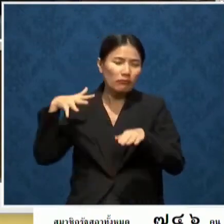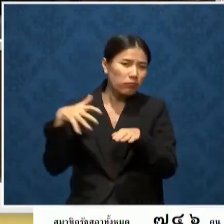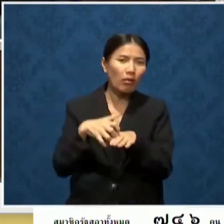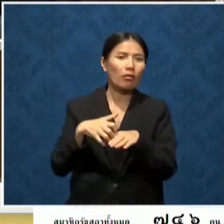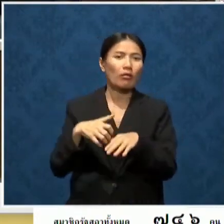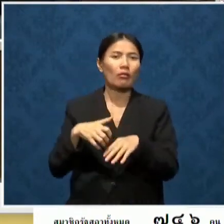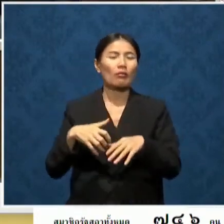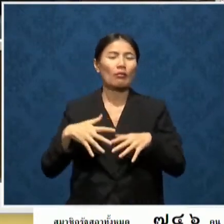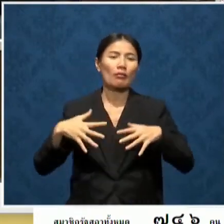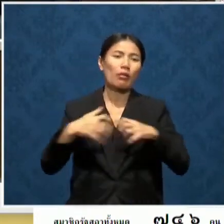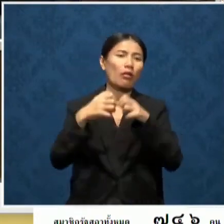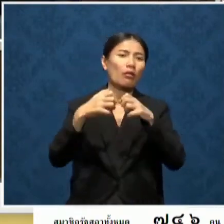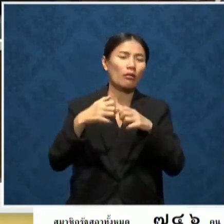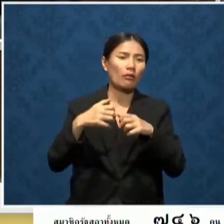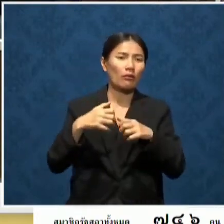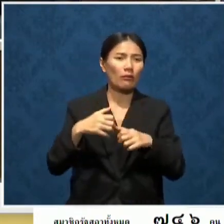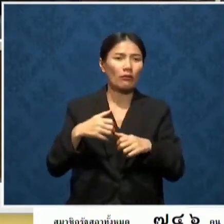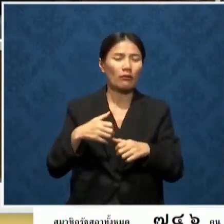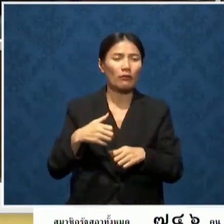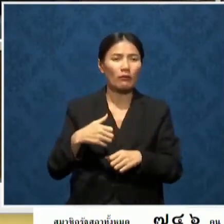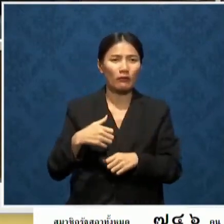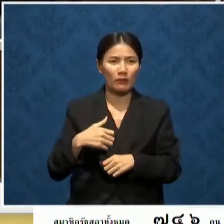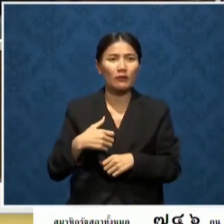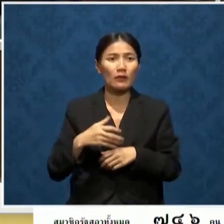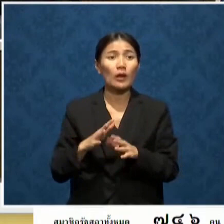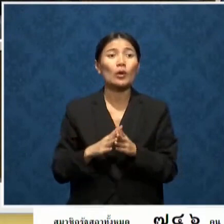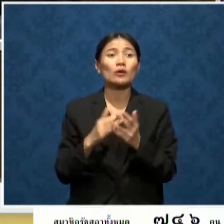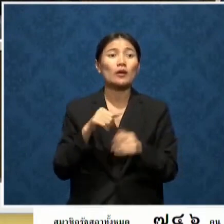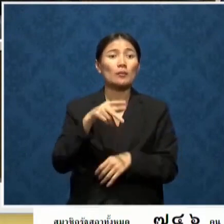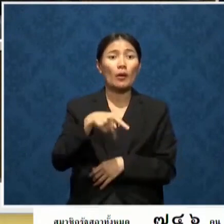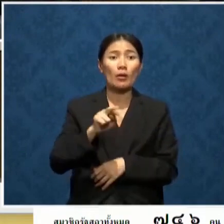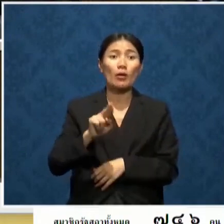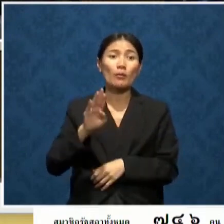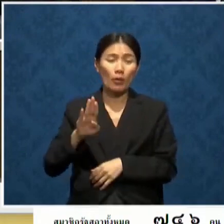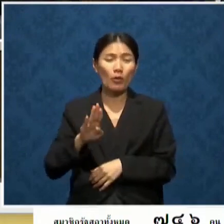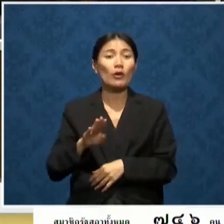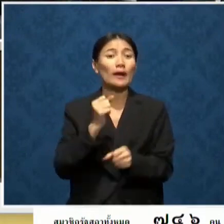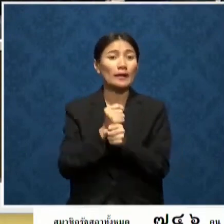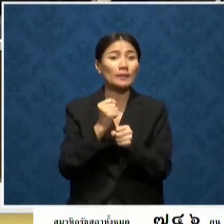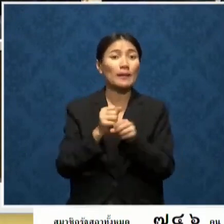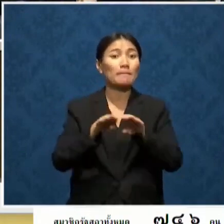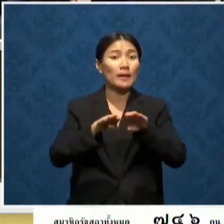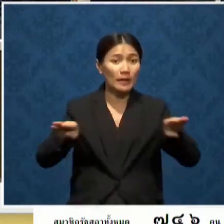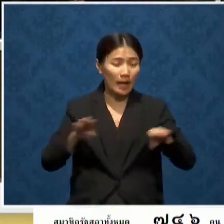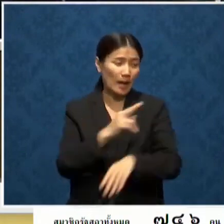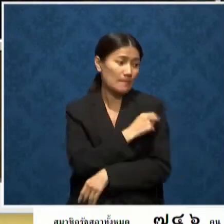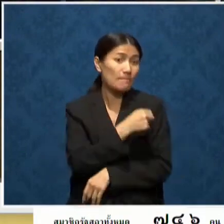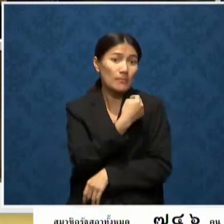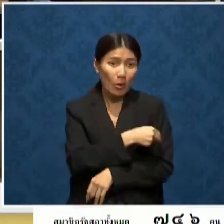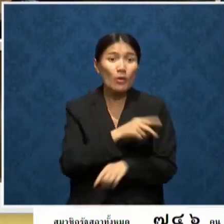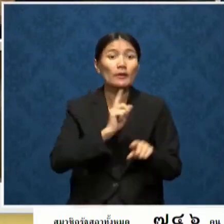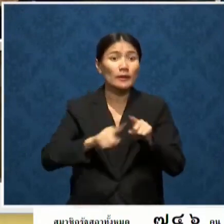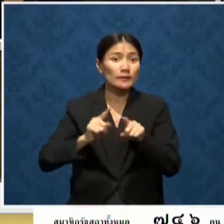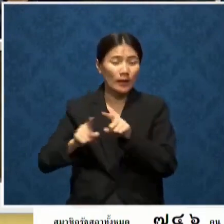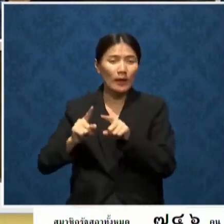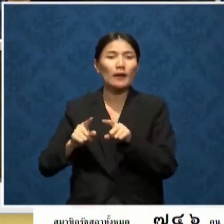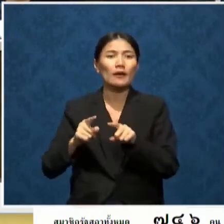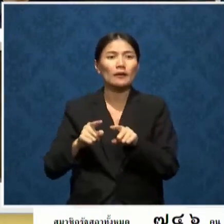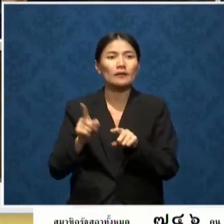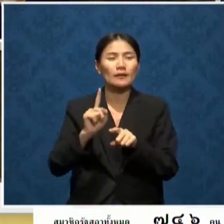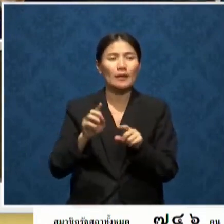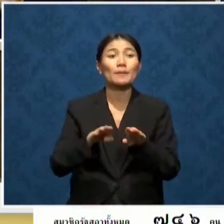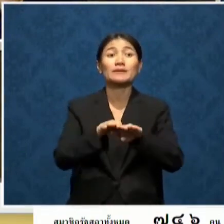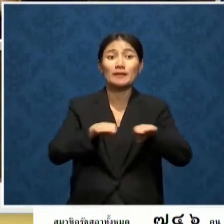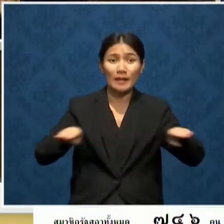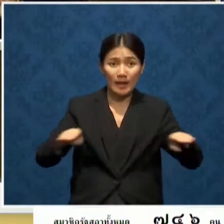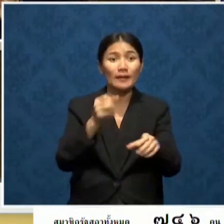หังจากออกเวณเสจแล้วเคยมีการพูดถึงพรบอร์ มาตรฐานกปิบติงาน สาธนาสุขที่กำหนดกปฏิบัติงาน เป็ Standard Pro